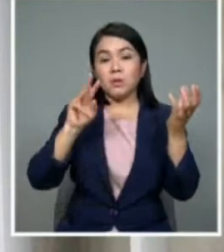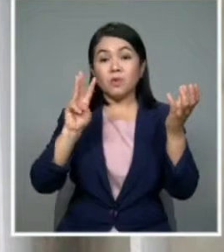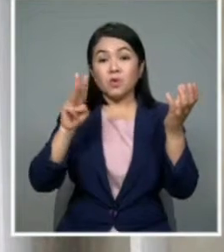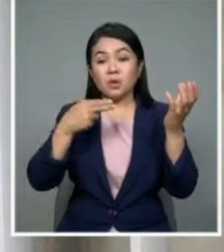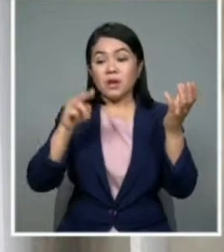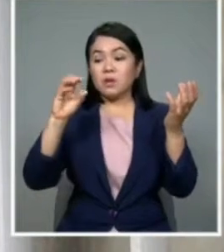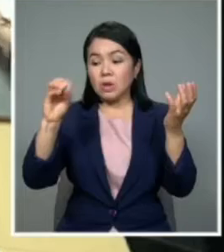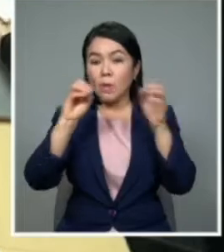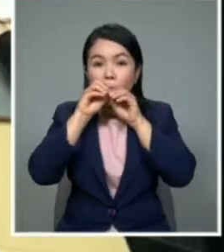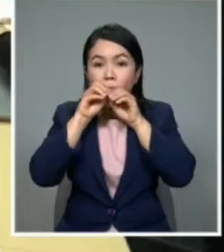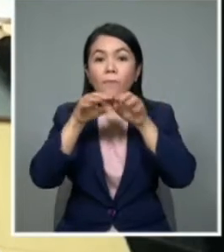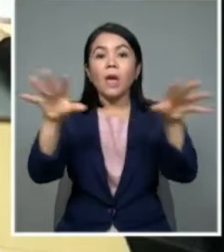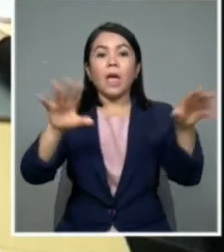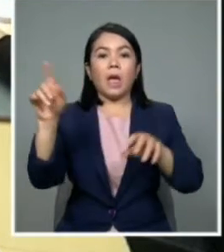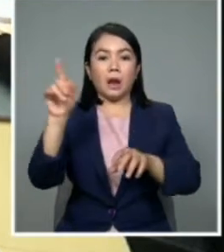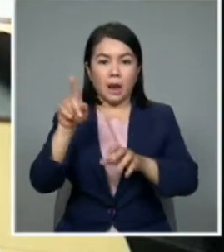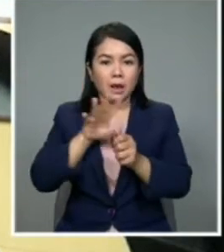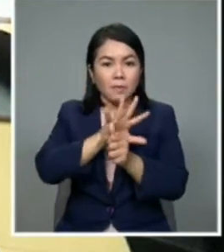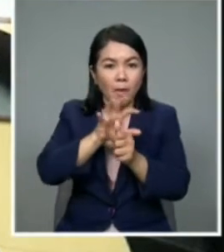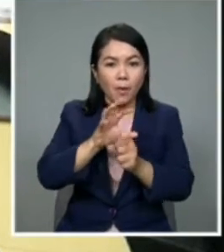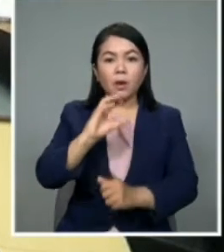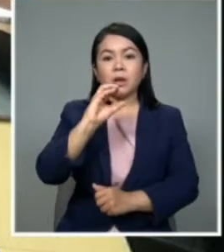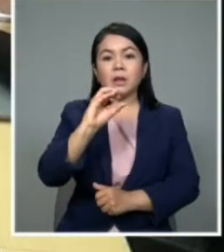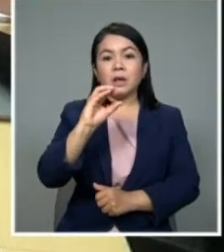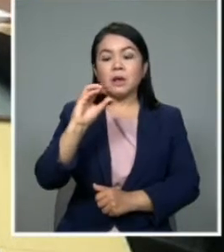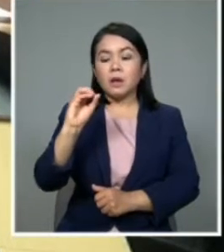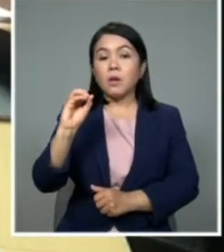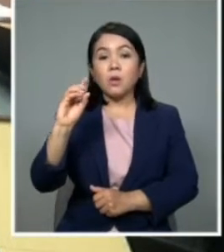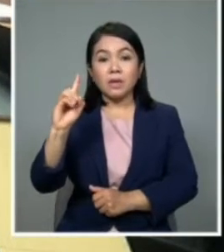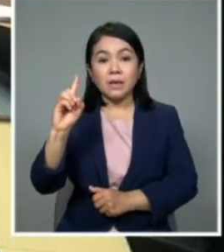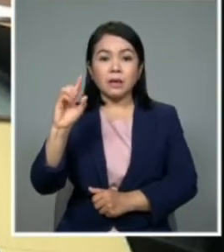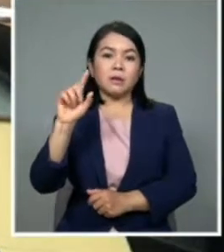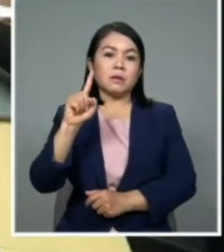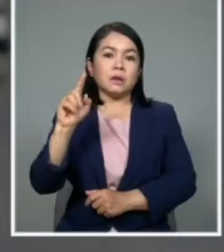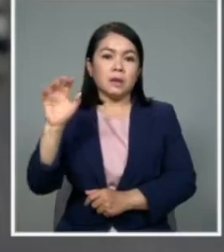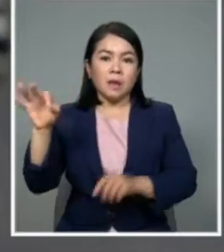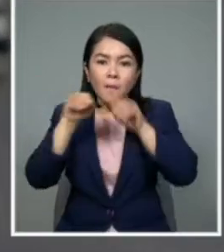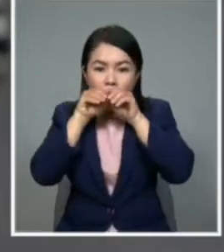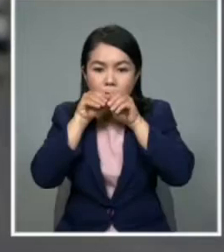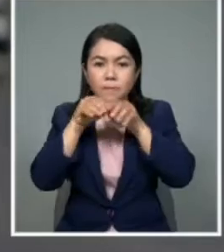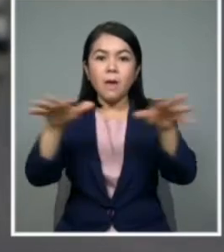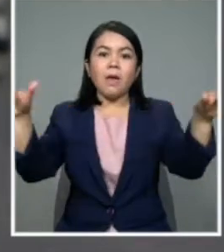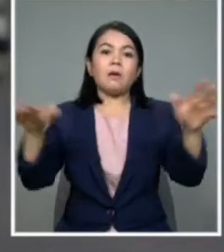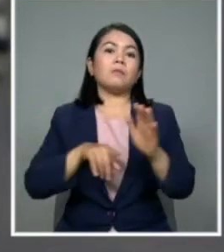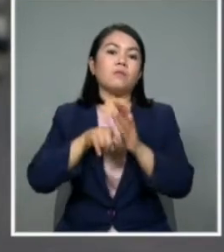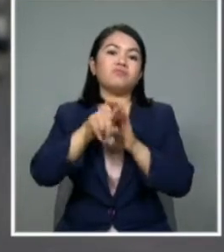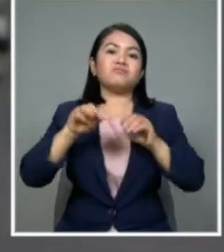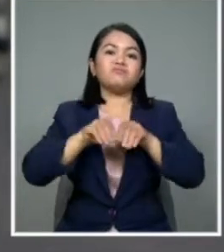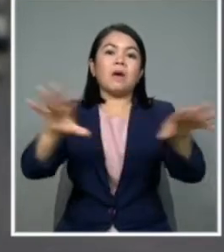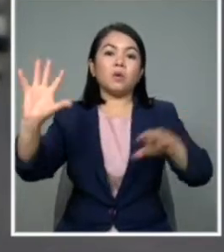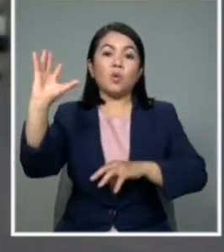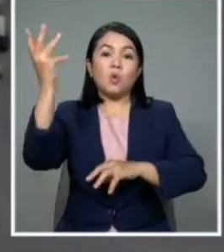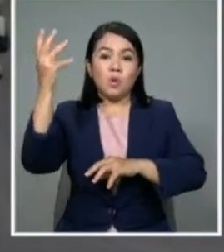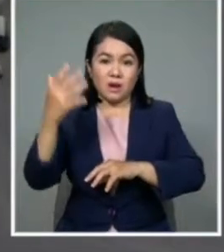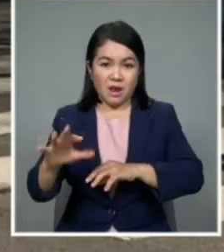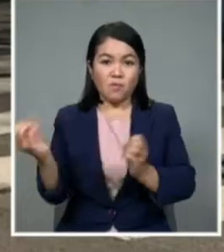ล่ะครับให้การระบาดของไวรัสโคโรนาสายพันธุ์ใหม่หรือว่าโควิด-19 เป็นการระบาดใหญ่ทั่วโลกที่มีศัพท์ภาษาอังกฤษเรียกว่